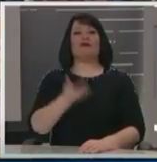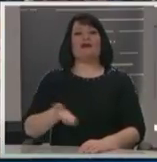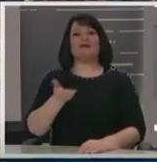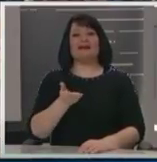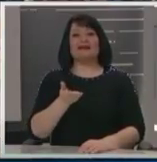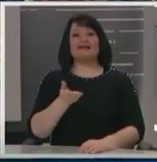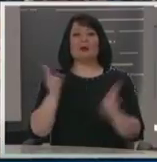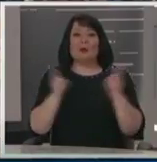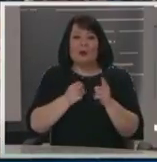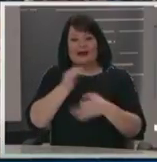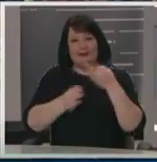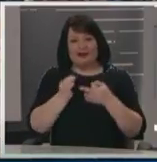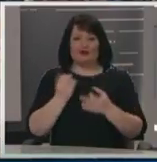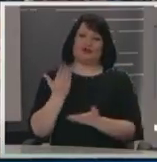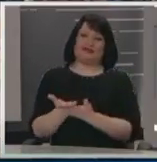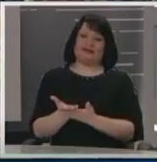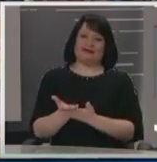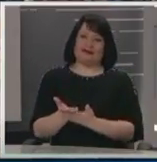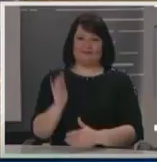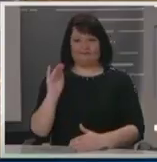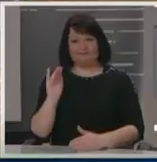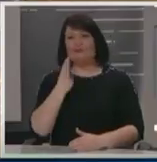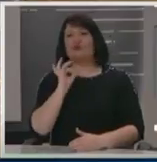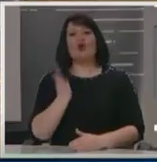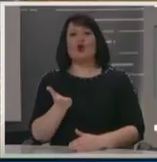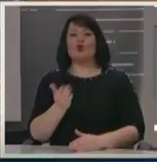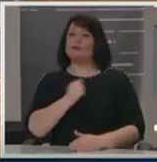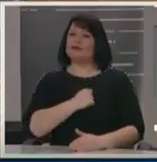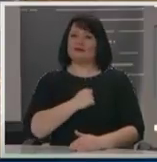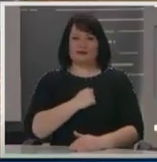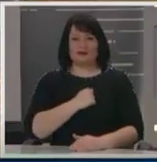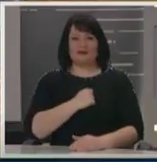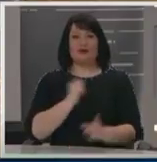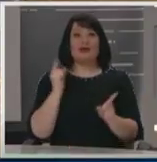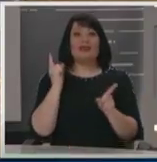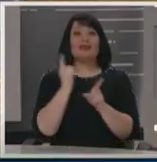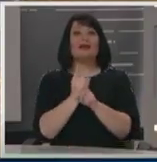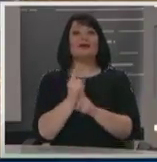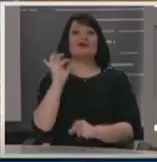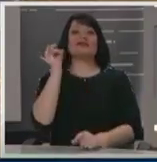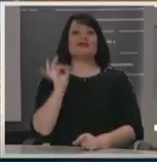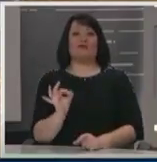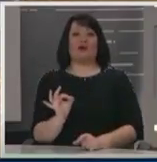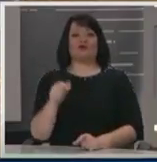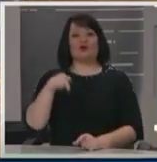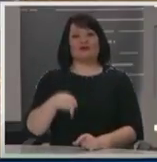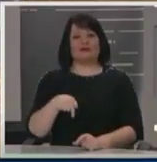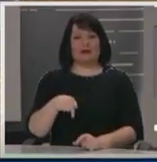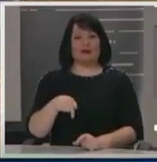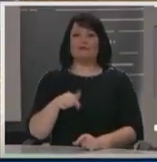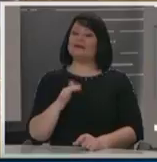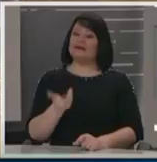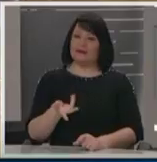ζήτησα να κάνω μια σύντομη παρέμβαση, διότι πιστεύω ότι έχει έναν ιδιαίτερο συμβολισμό το γεγονός